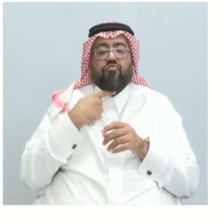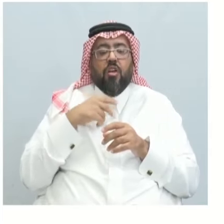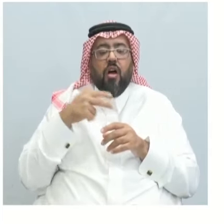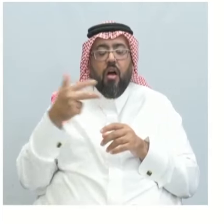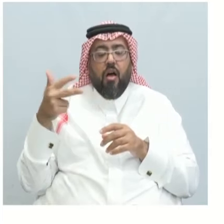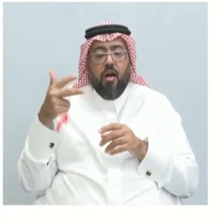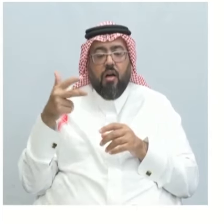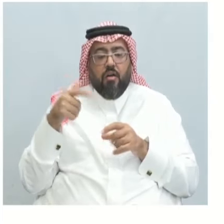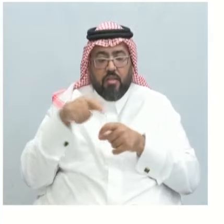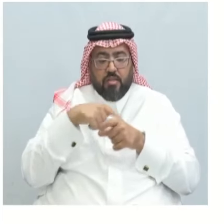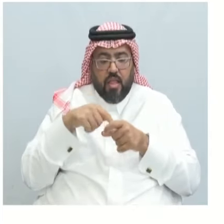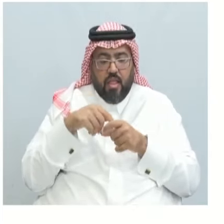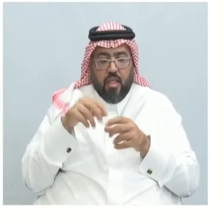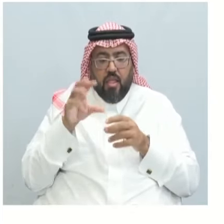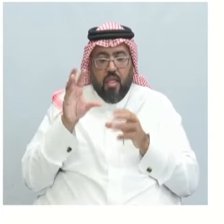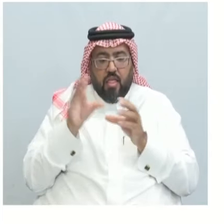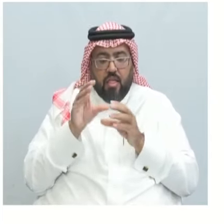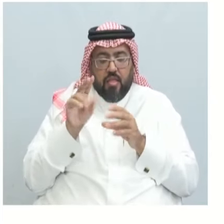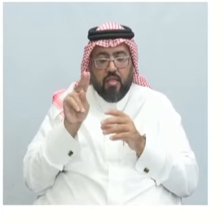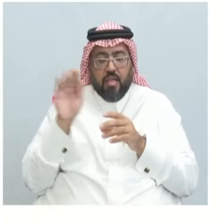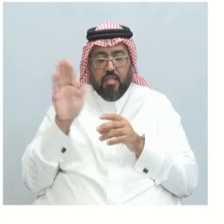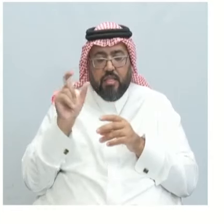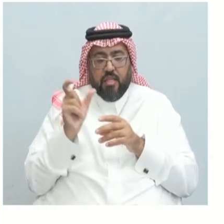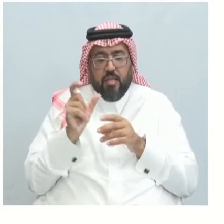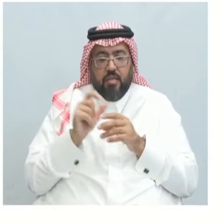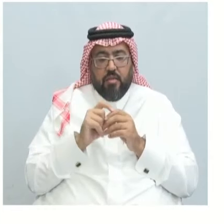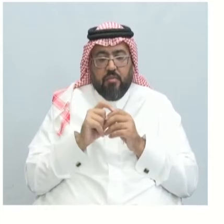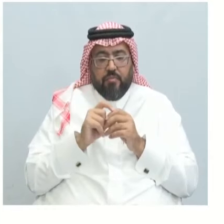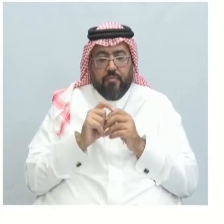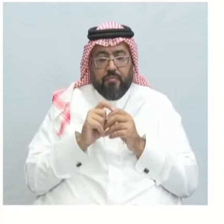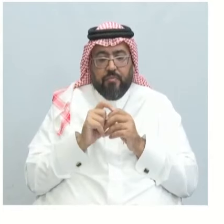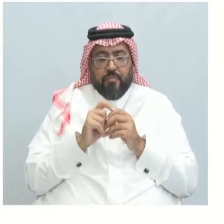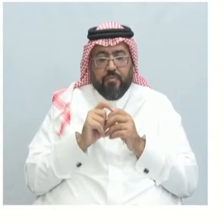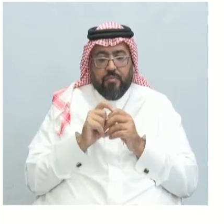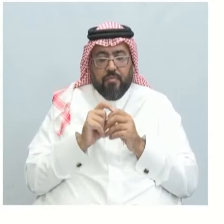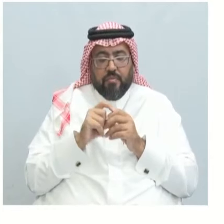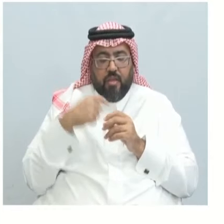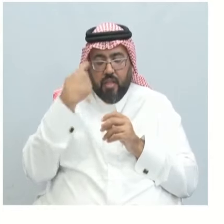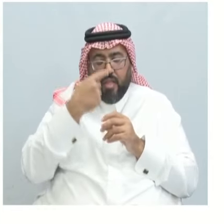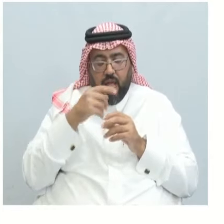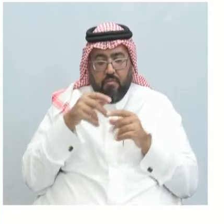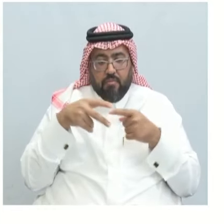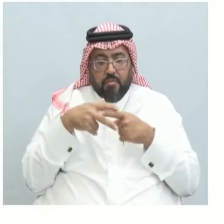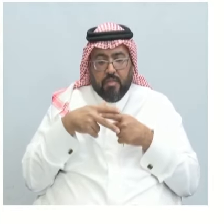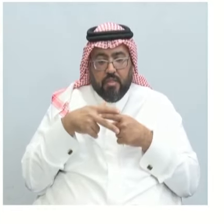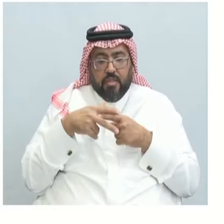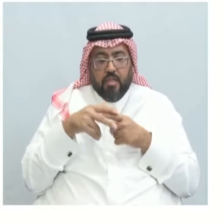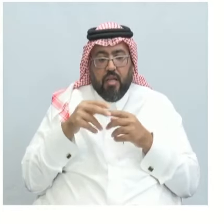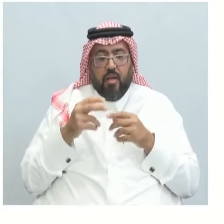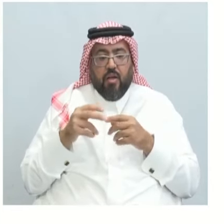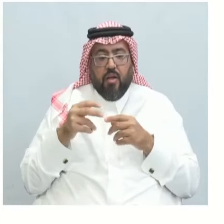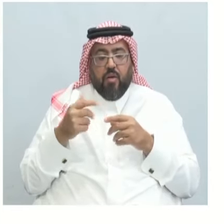تجزئته واضغط على تحسين اوبتمايزر اليه السهم رقم 6